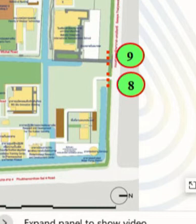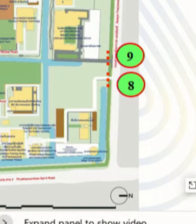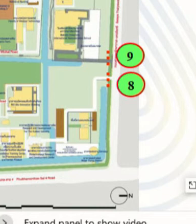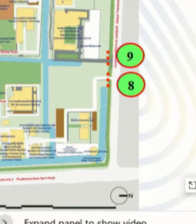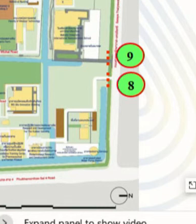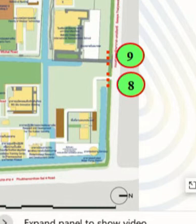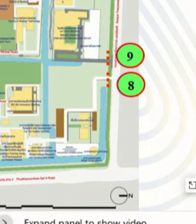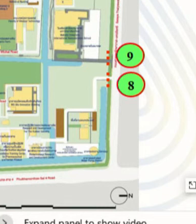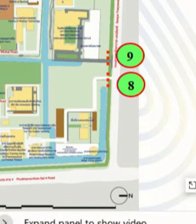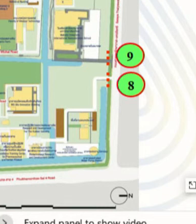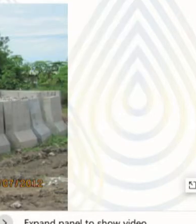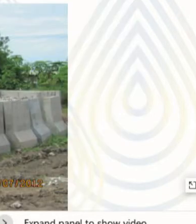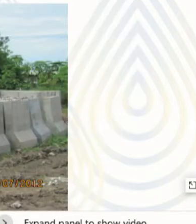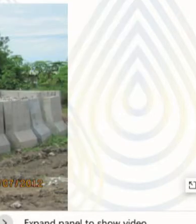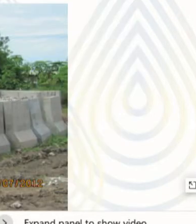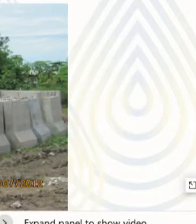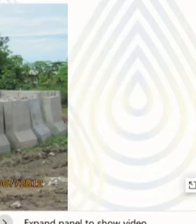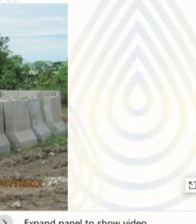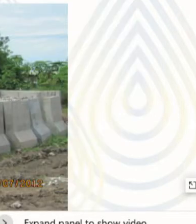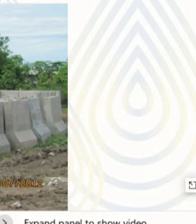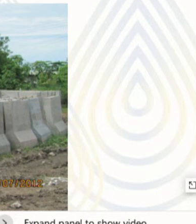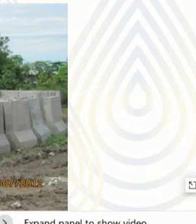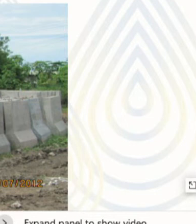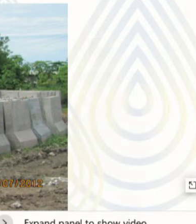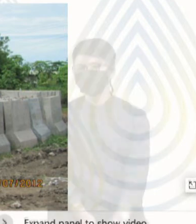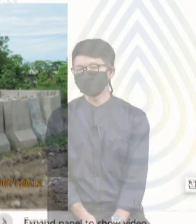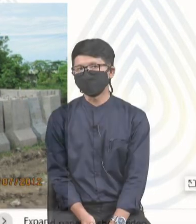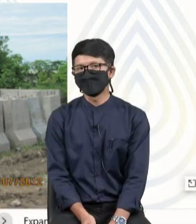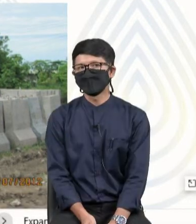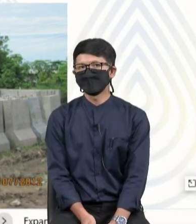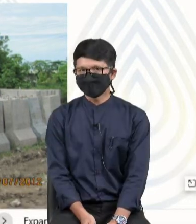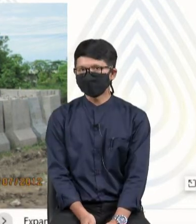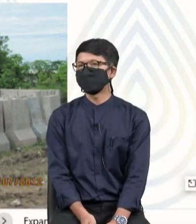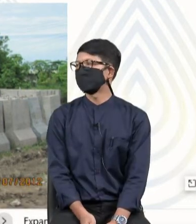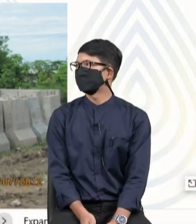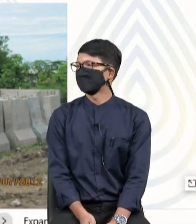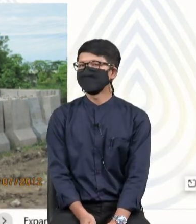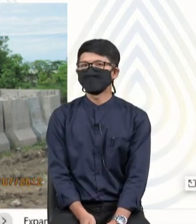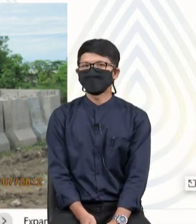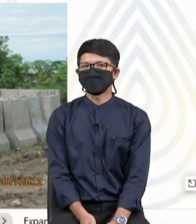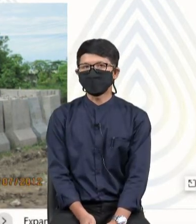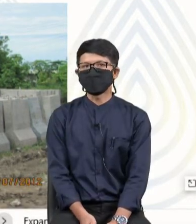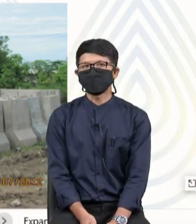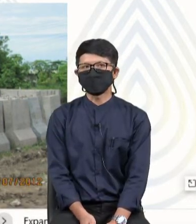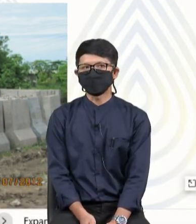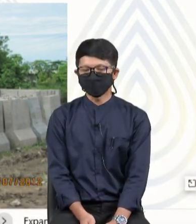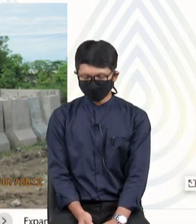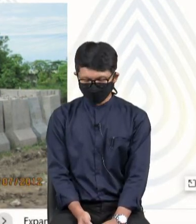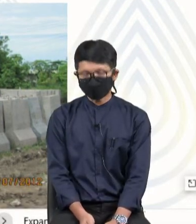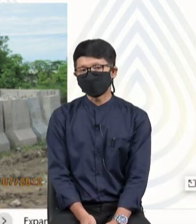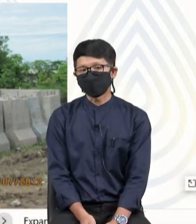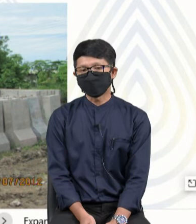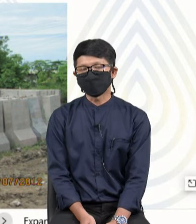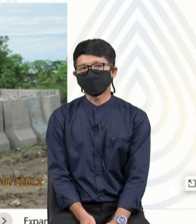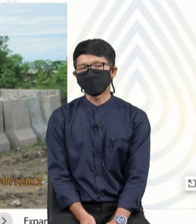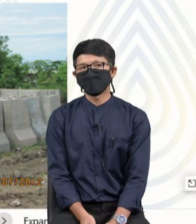วก็กระสอบทรายเดี๋ยวผมให้ดูเป็นจุดไปนะครับนี่เป็นตัวภาพของต ั ว อ๋อนี่รูปแบรีเออร์คอนกรีตนะ ครับอาจารย์ที่เราท